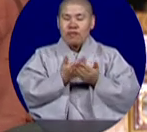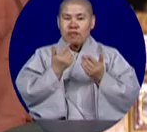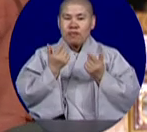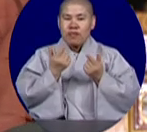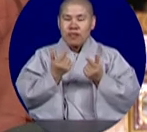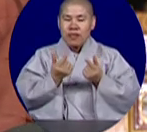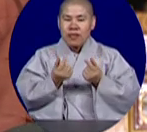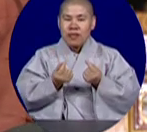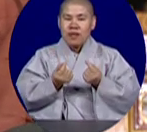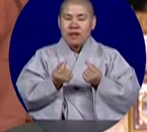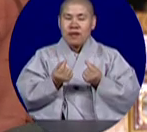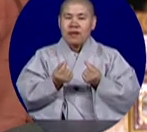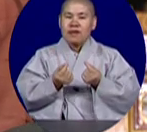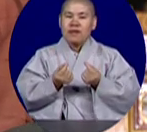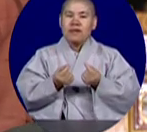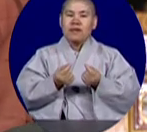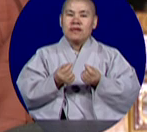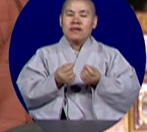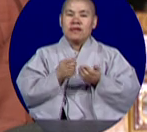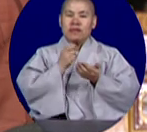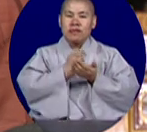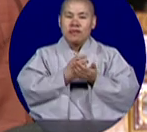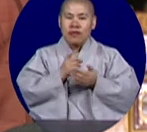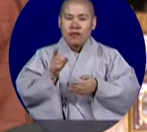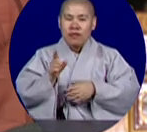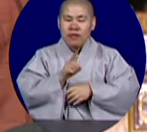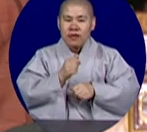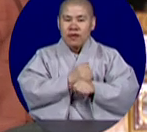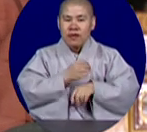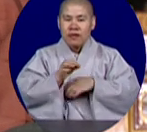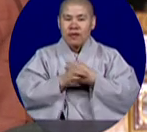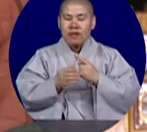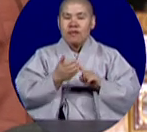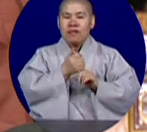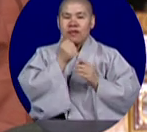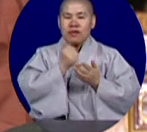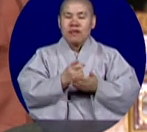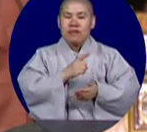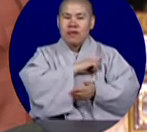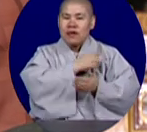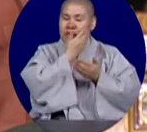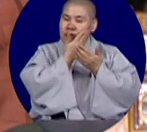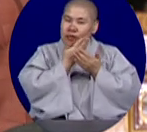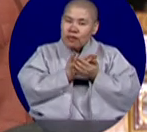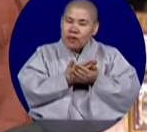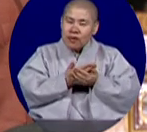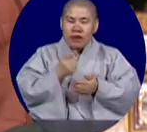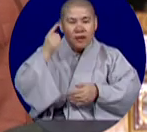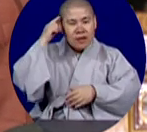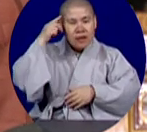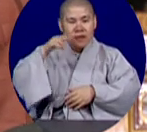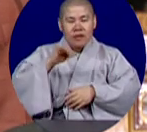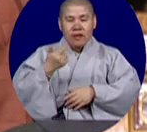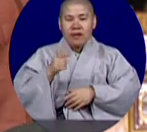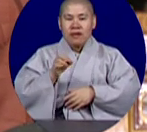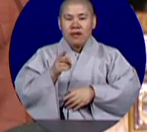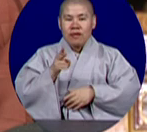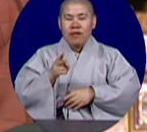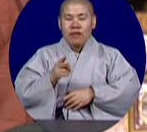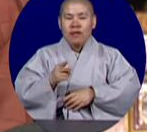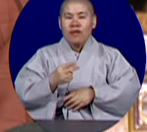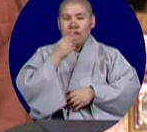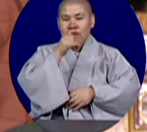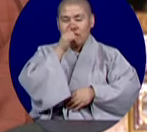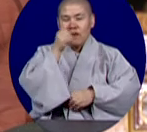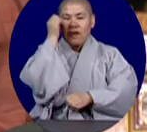그 밑바닥엔 뭐가 있냐? 부처님도 가장 중요시 여기는 게 진여예요. 중생의 근본도